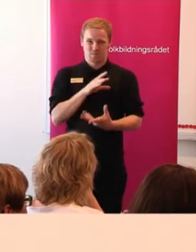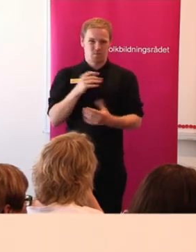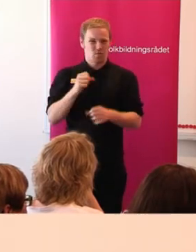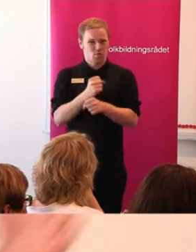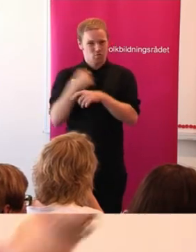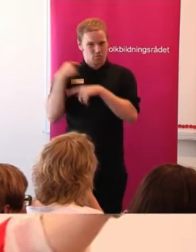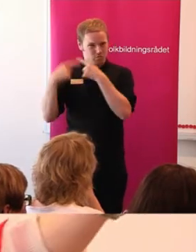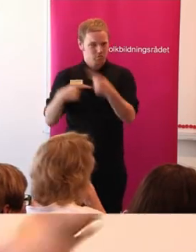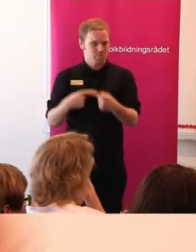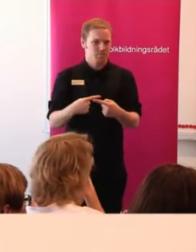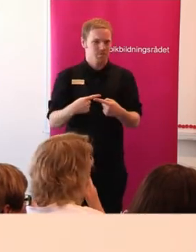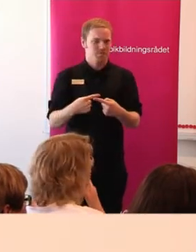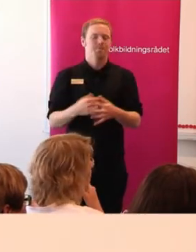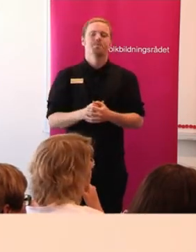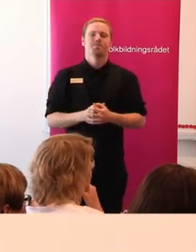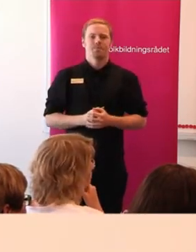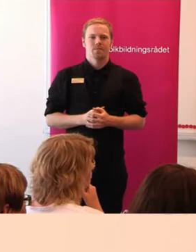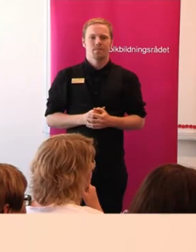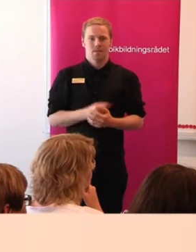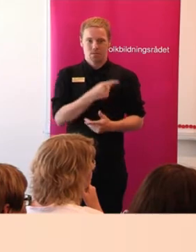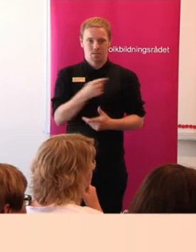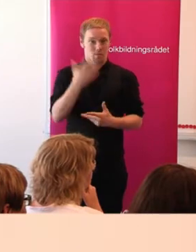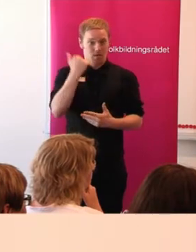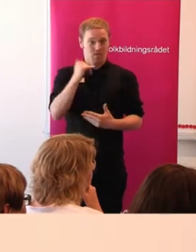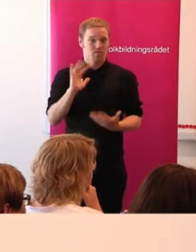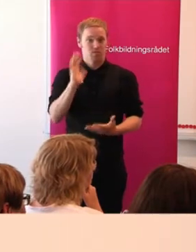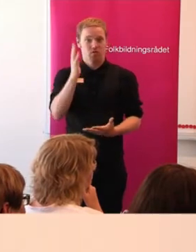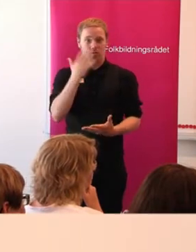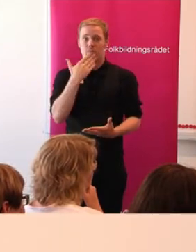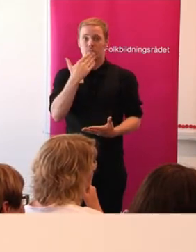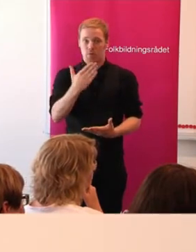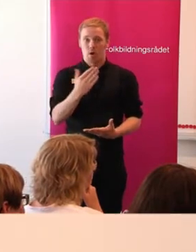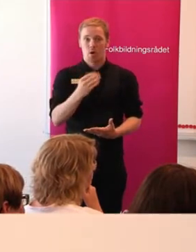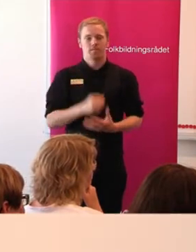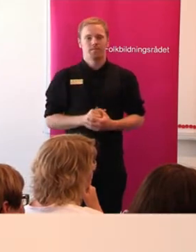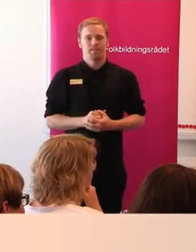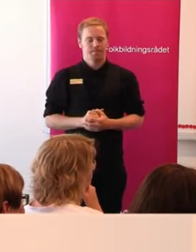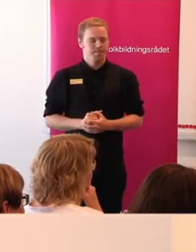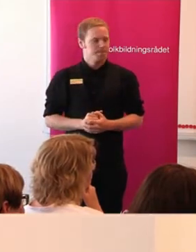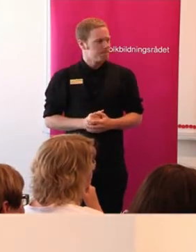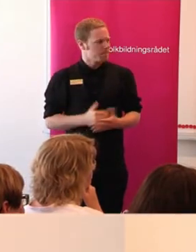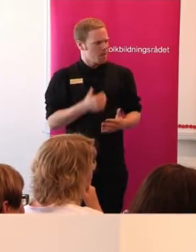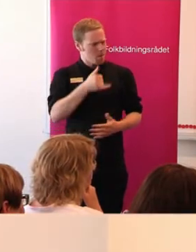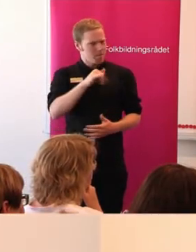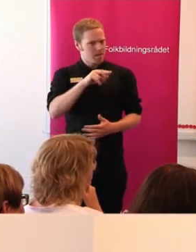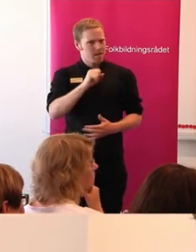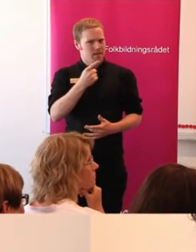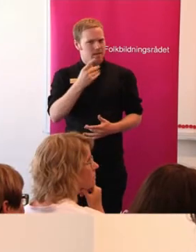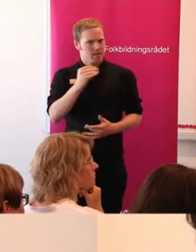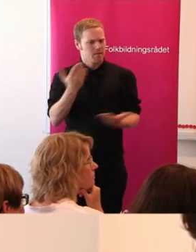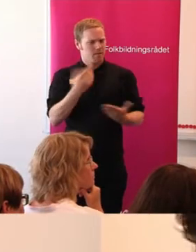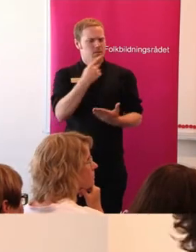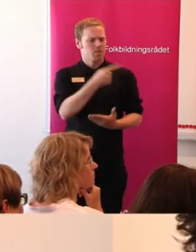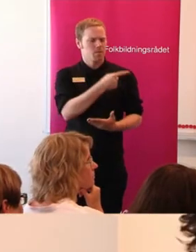får en relation. Just det. Vad säger du, Birgitta? Nej, men alltså, du frågar lite, ska vi jobba så här?